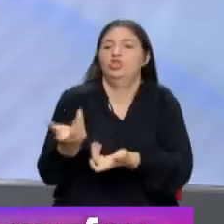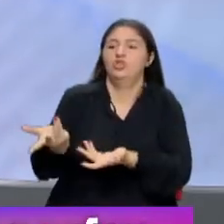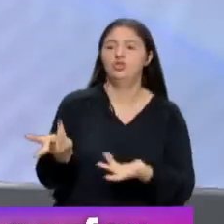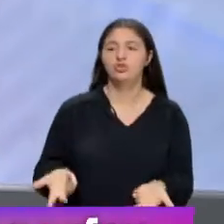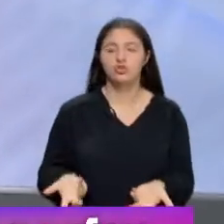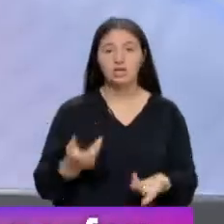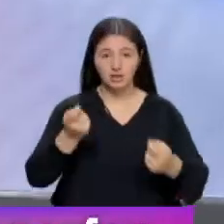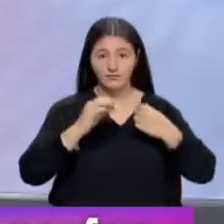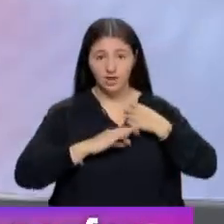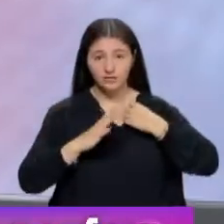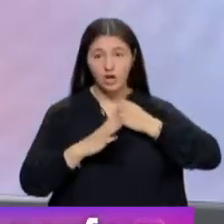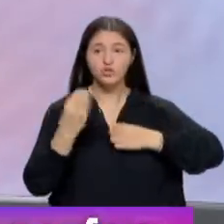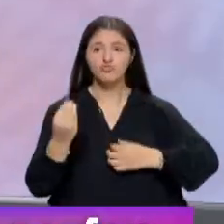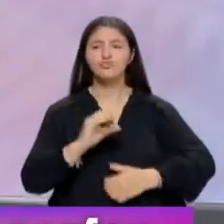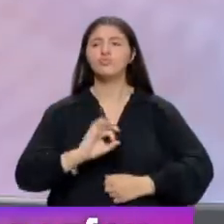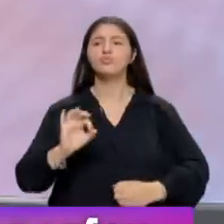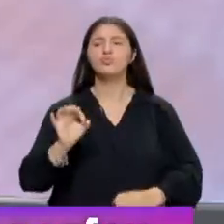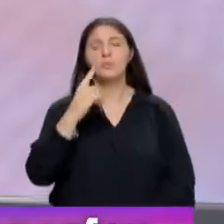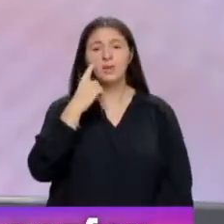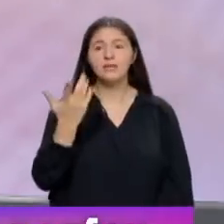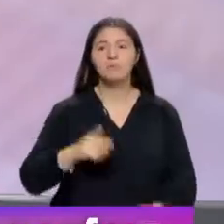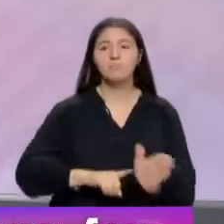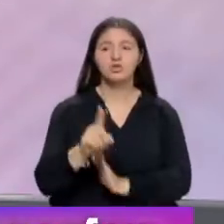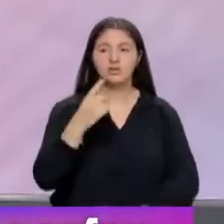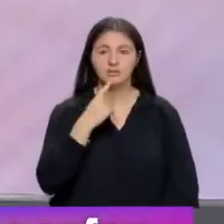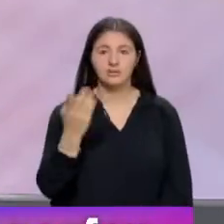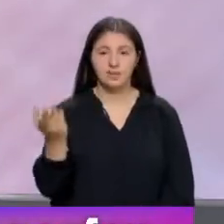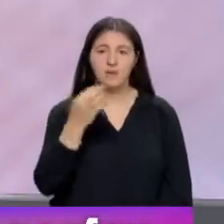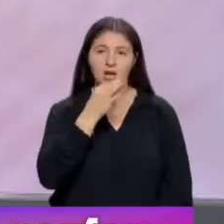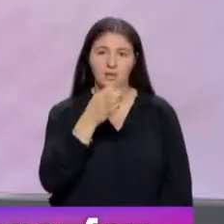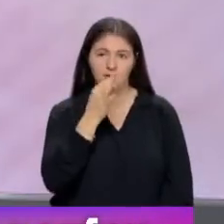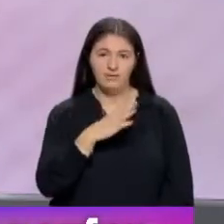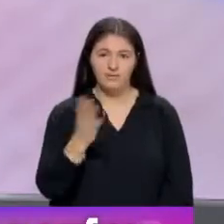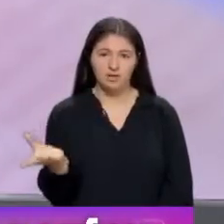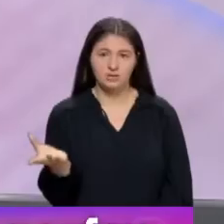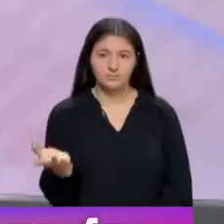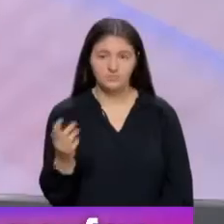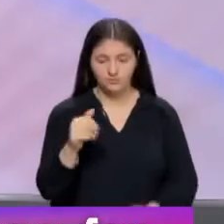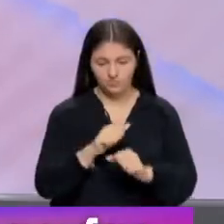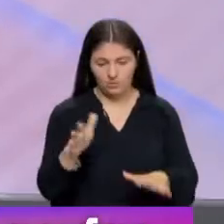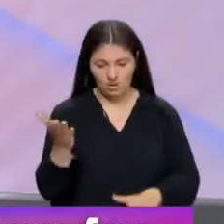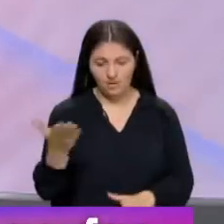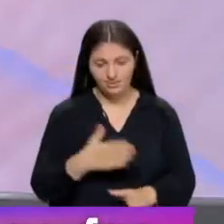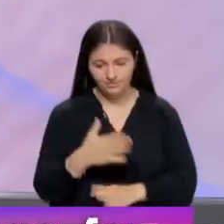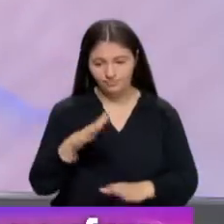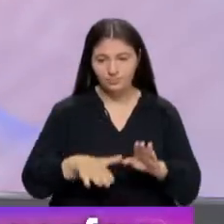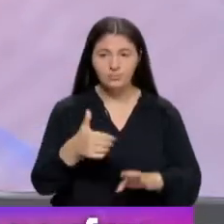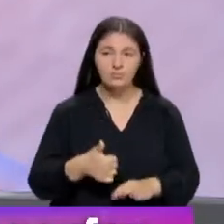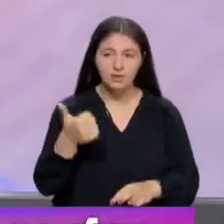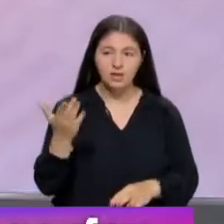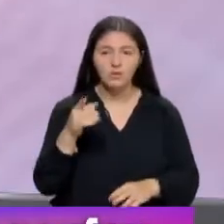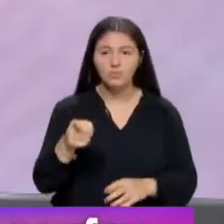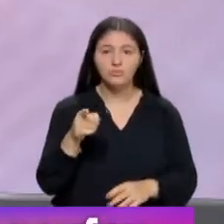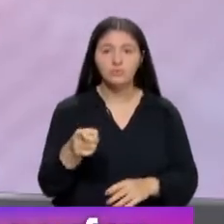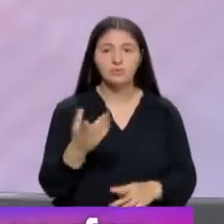girdi işe yaradı ne güzel oldu bakın Neyi başardık diye bir haber paylaşıyor Aslında adalet bakanında